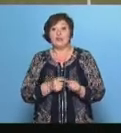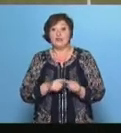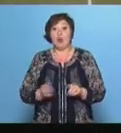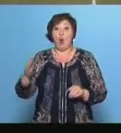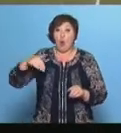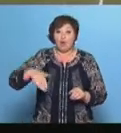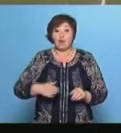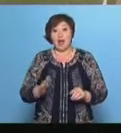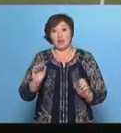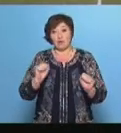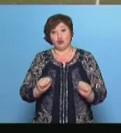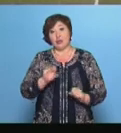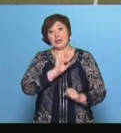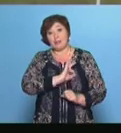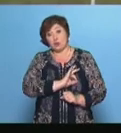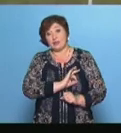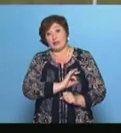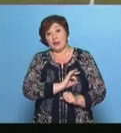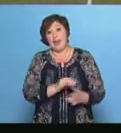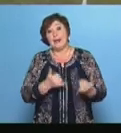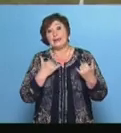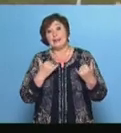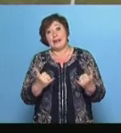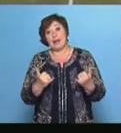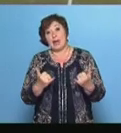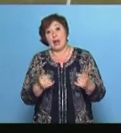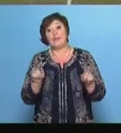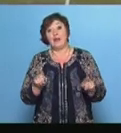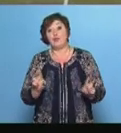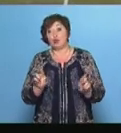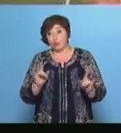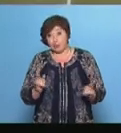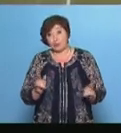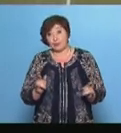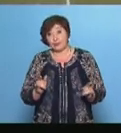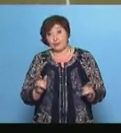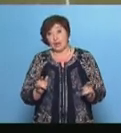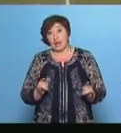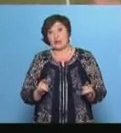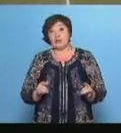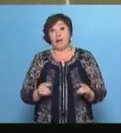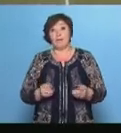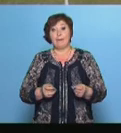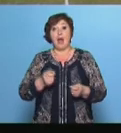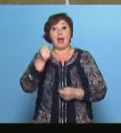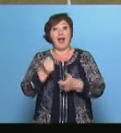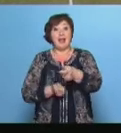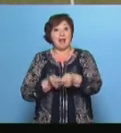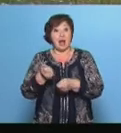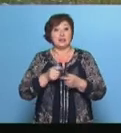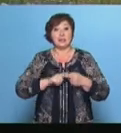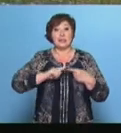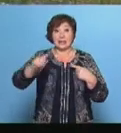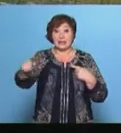можно использовать для, скажем, того же, ну, сейчас модно же, канатные дороги,